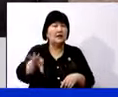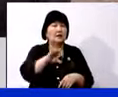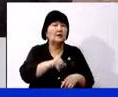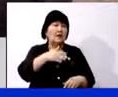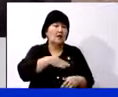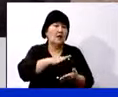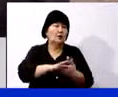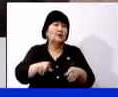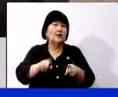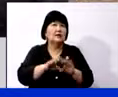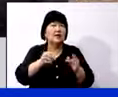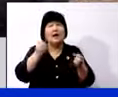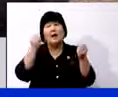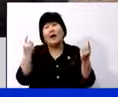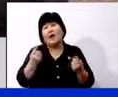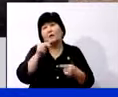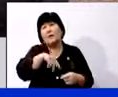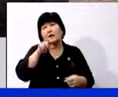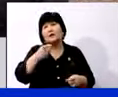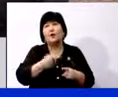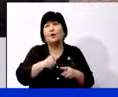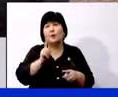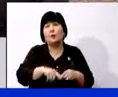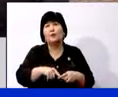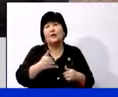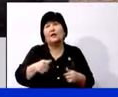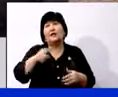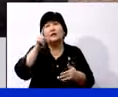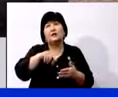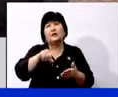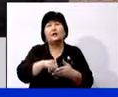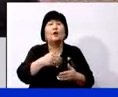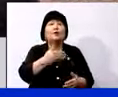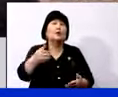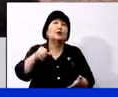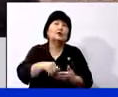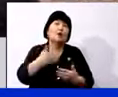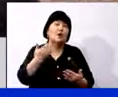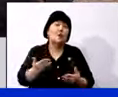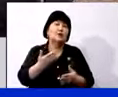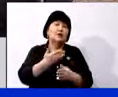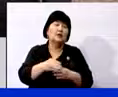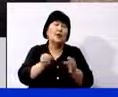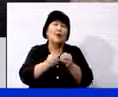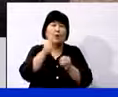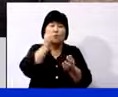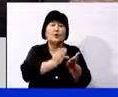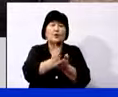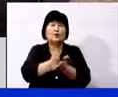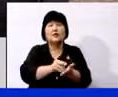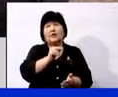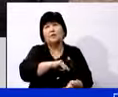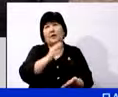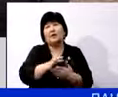тазалығын қатар қамдаған қарапайым қызметкерлер осы сенім үдесінен шығып келеді. Солардың ішінде осы салада 10 жылдан бері еңбек етіп